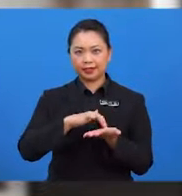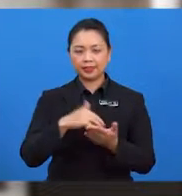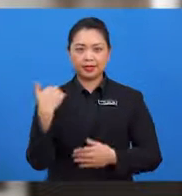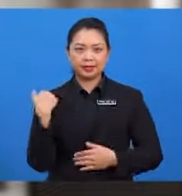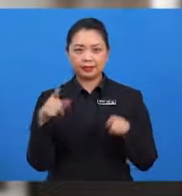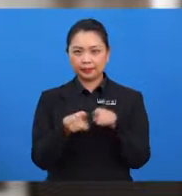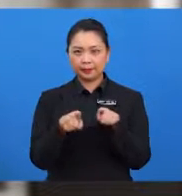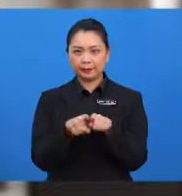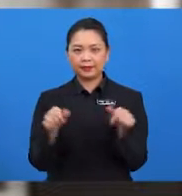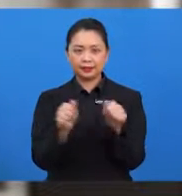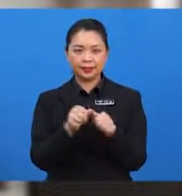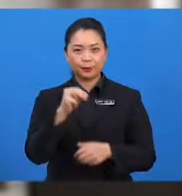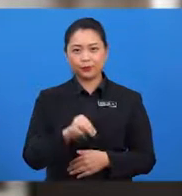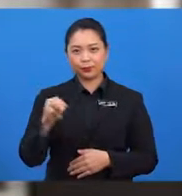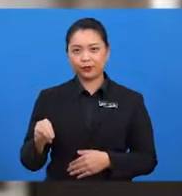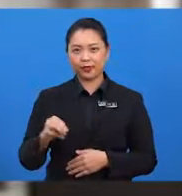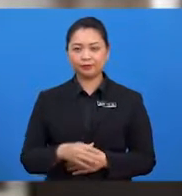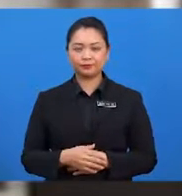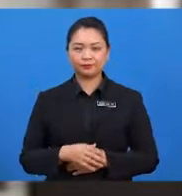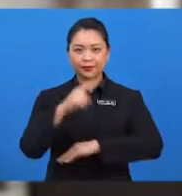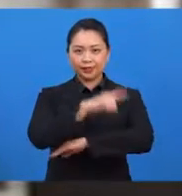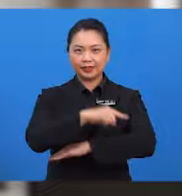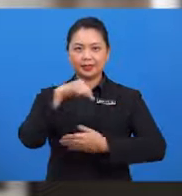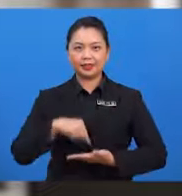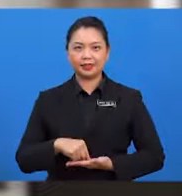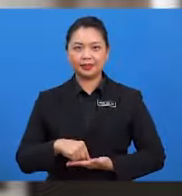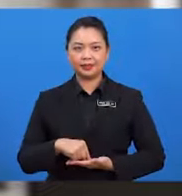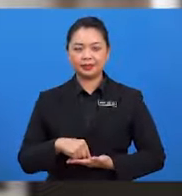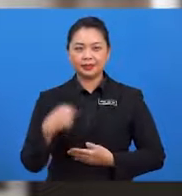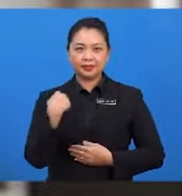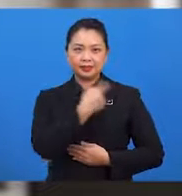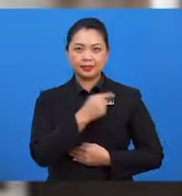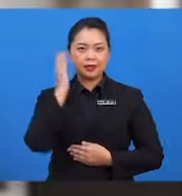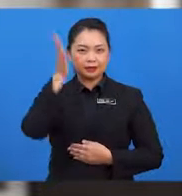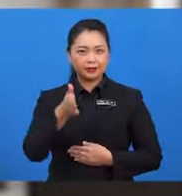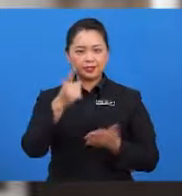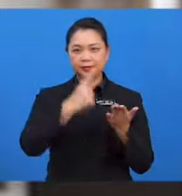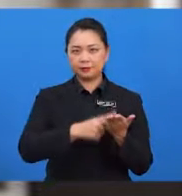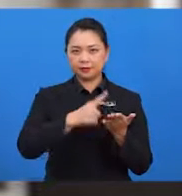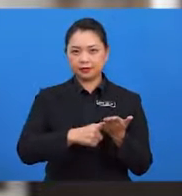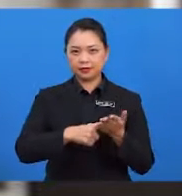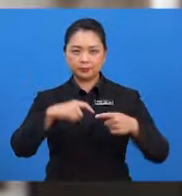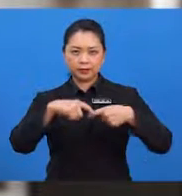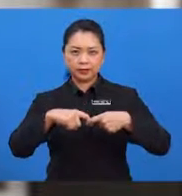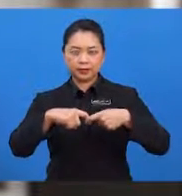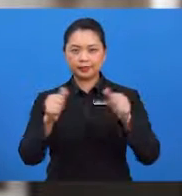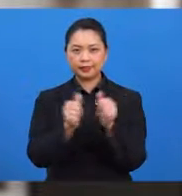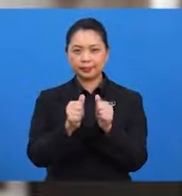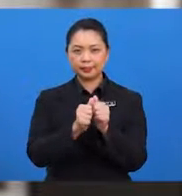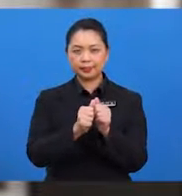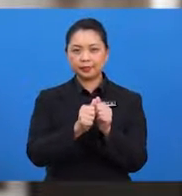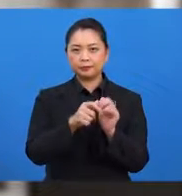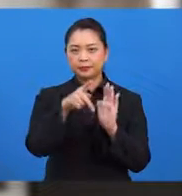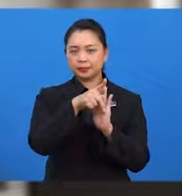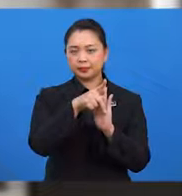ada bersama dengan murid-murid. Hari ini, kita akan membincangkan berkaitan dengan prinsip